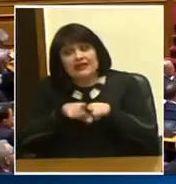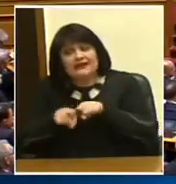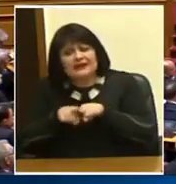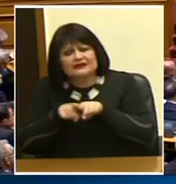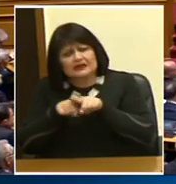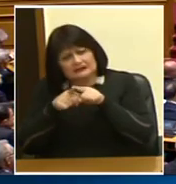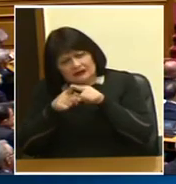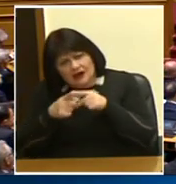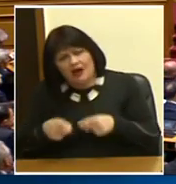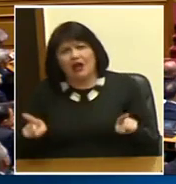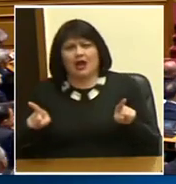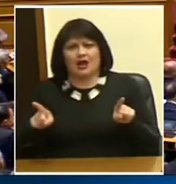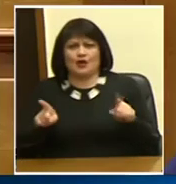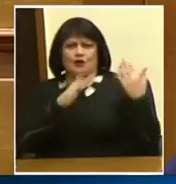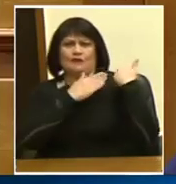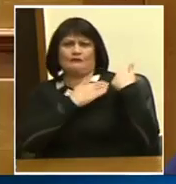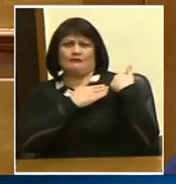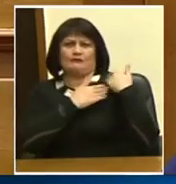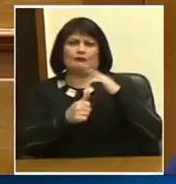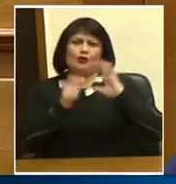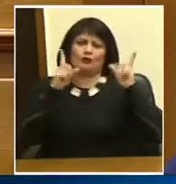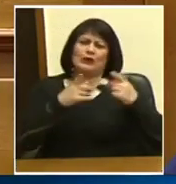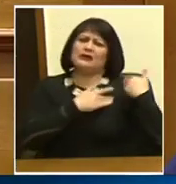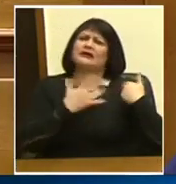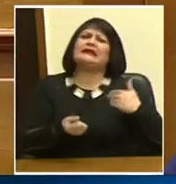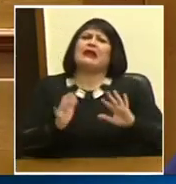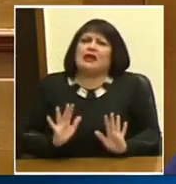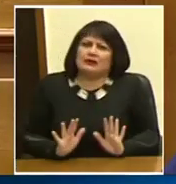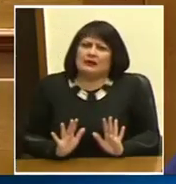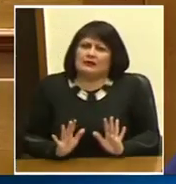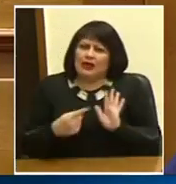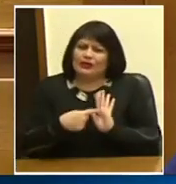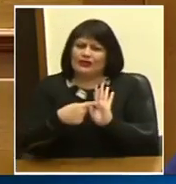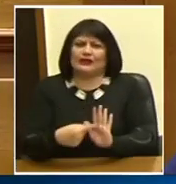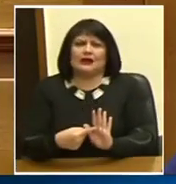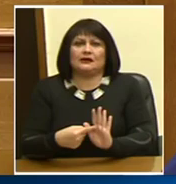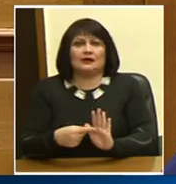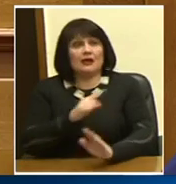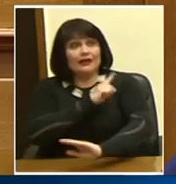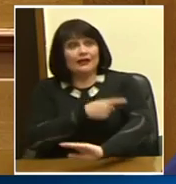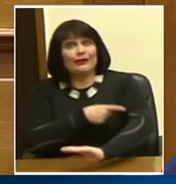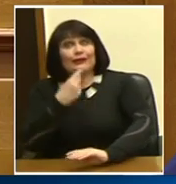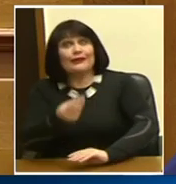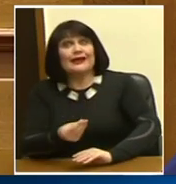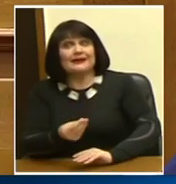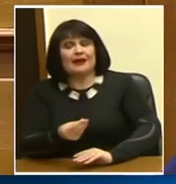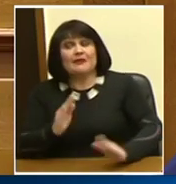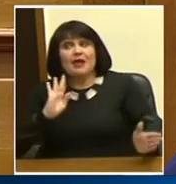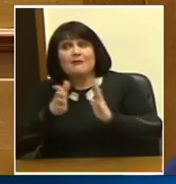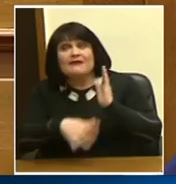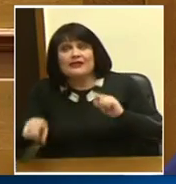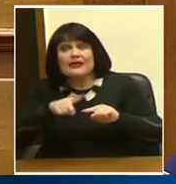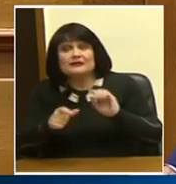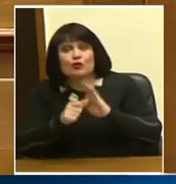ανεξαρτήτως των αρμοδιοτήτων του Προέδρου της Δημοκρατίας μια ιδιαίτερη ισχύ στον εκλεγμένο απευθείας από τον λαό